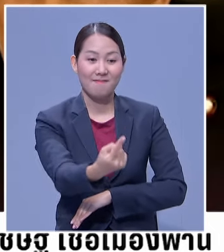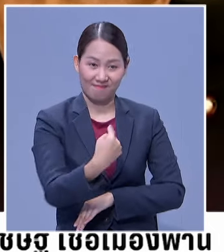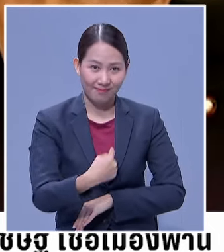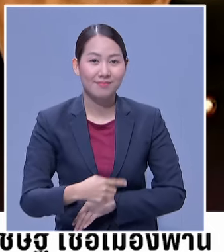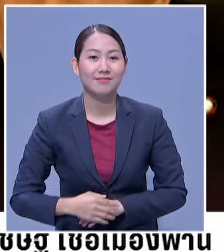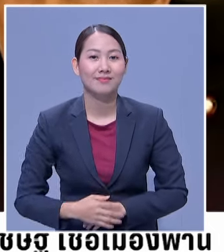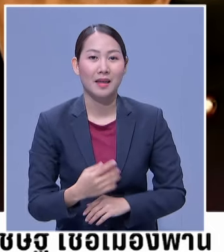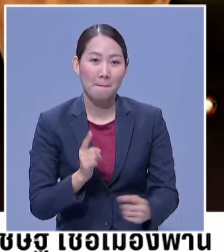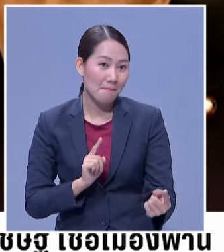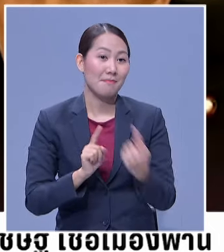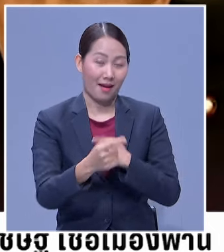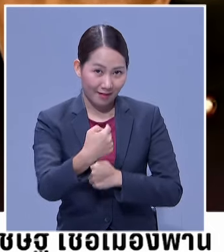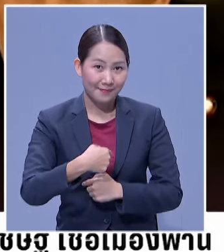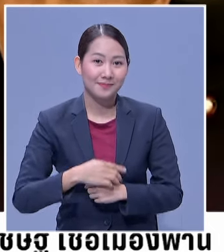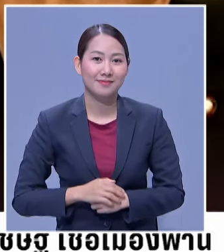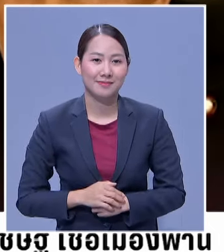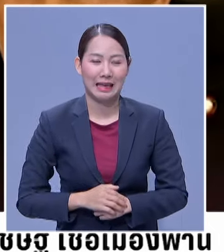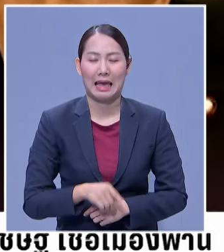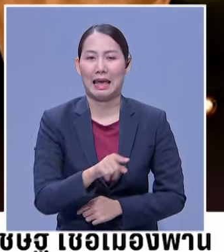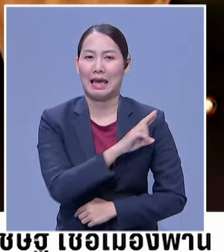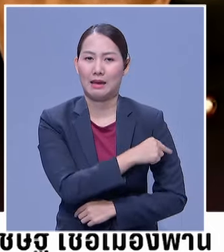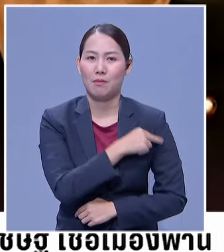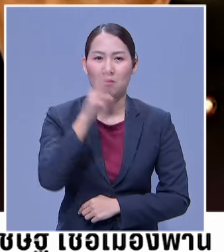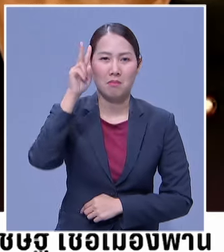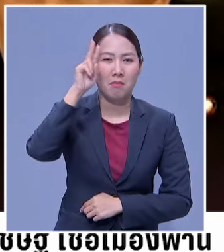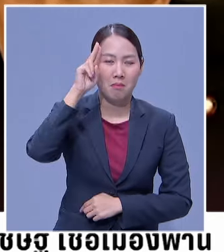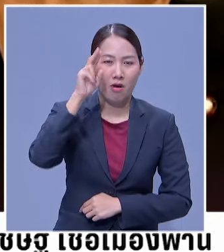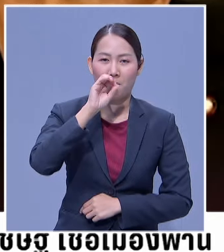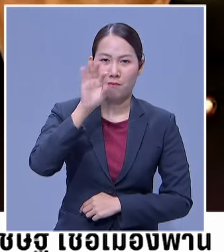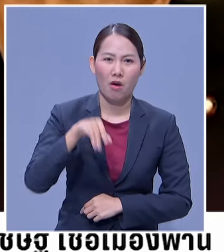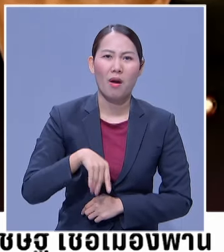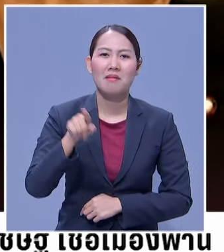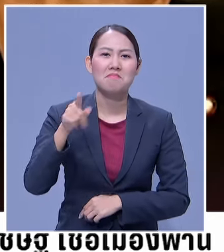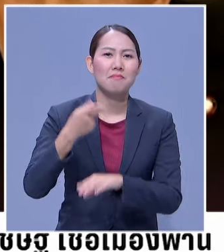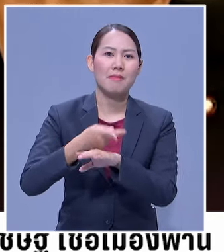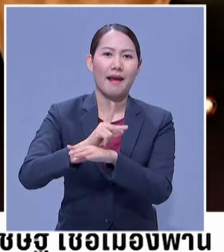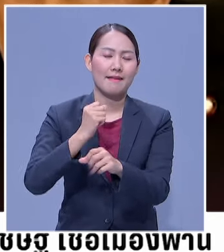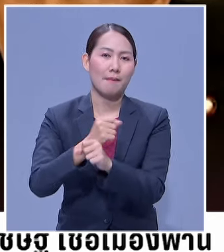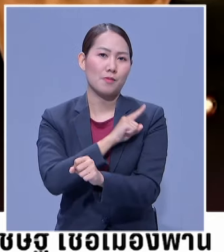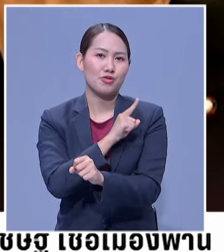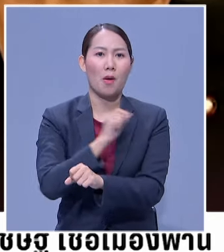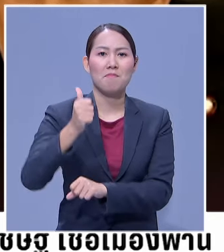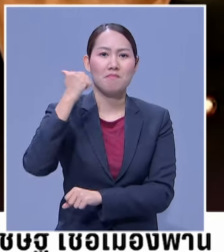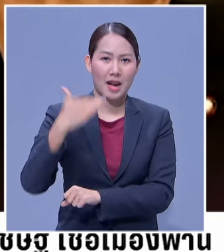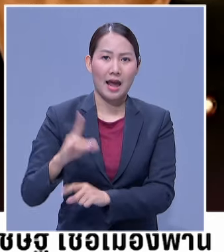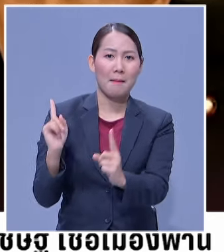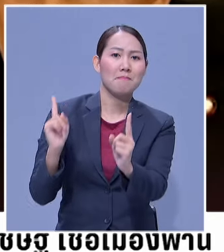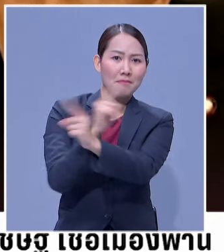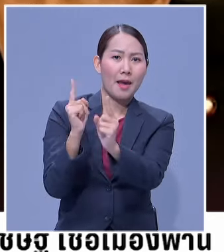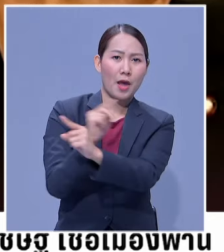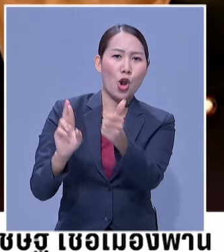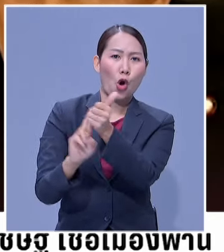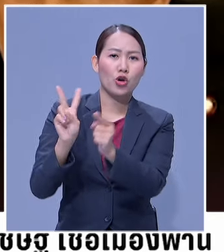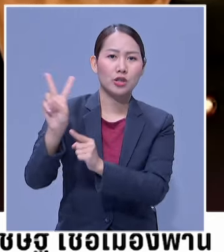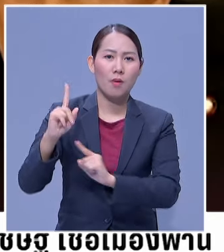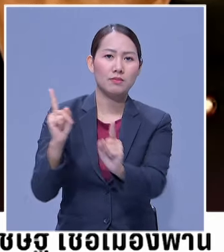ไม่ได้เปลี่ยนรอง 2ขึ้นมาหมายถึงคุณดรปริศนานาสกุลใช่มั้ยที่นั่งอยู่ตรงนั้นแล้วหันไปดูหน้าคุณรดรก่อนหน้าไม่ถูก